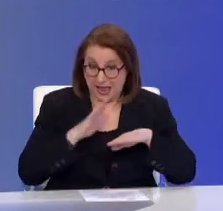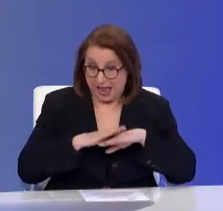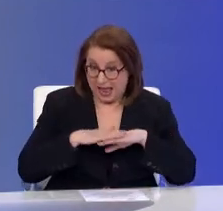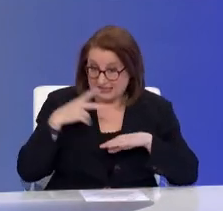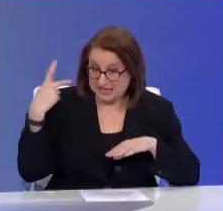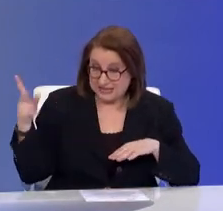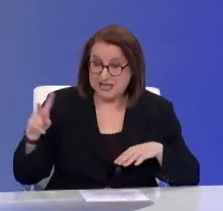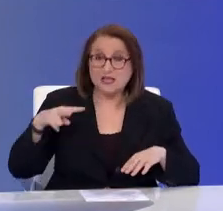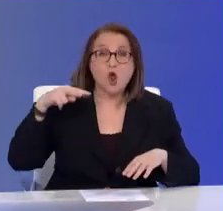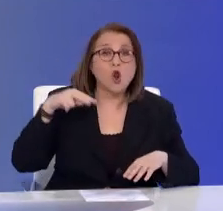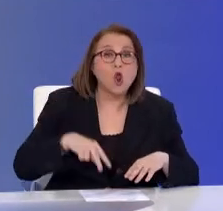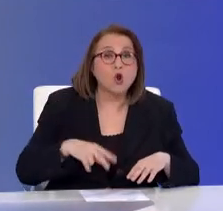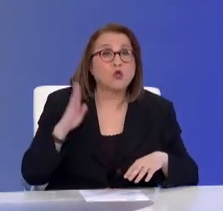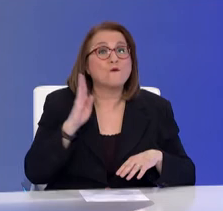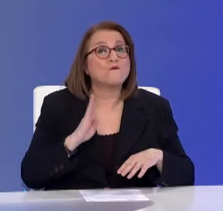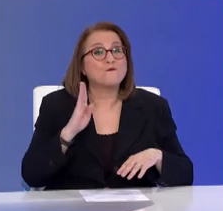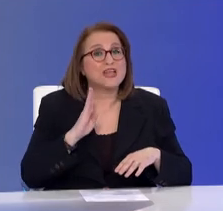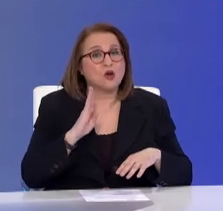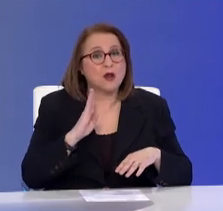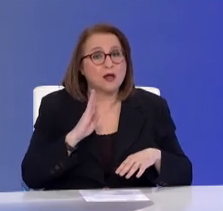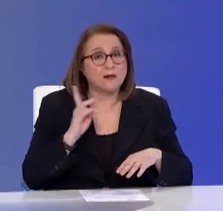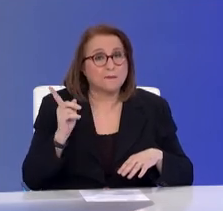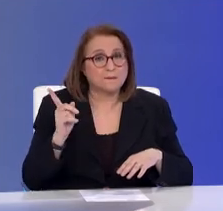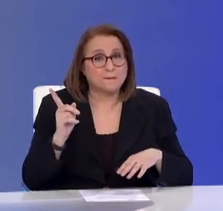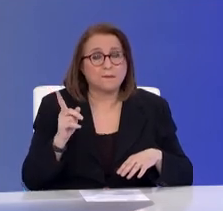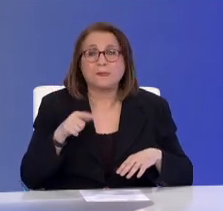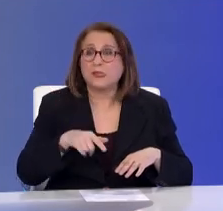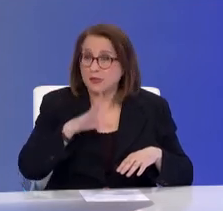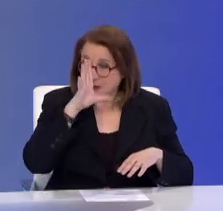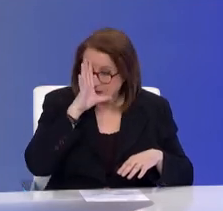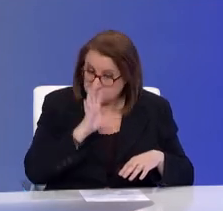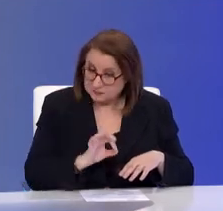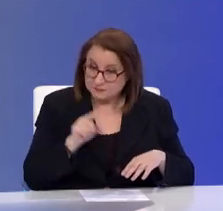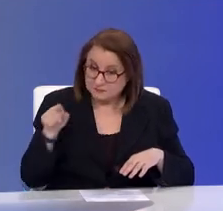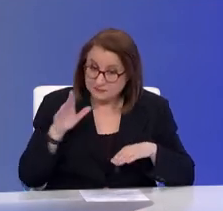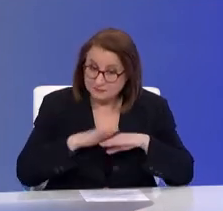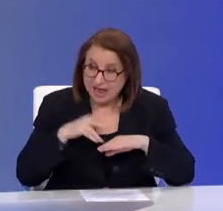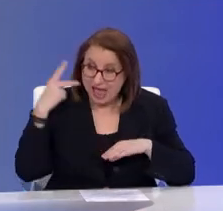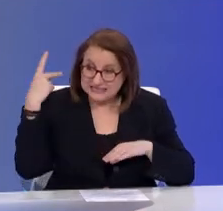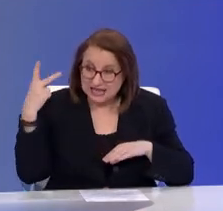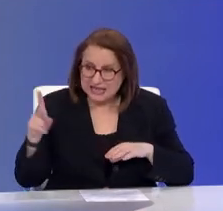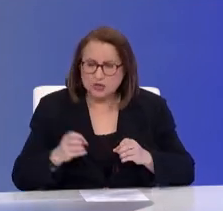Βίρονα, η Δύση πραγματικά εξέφρασε